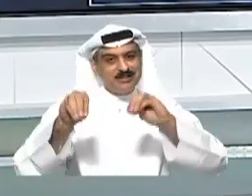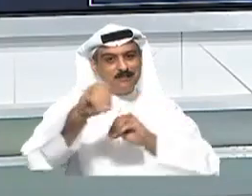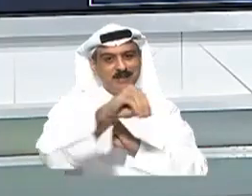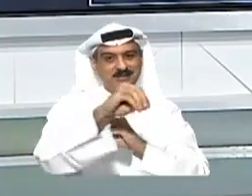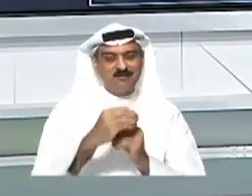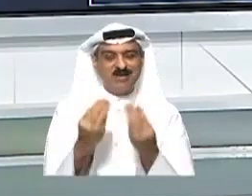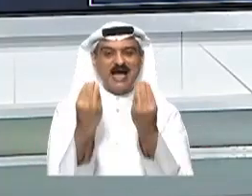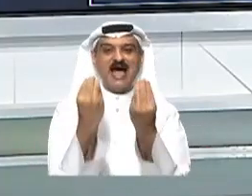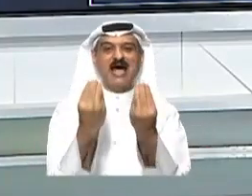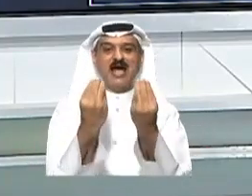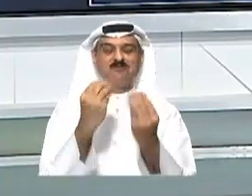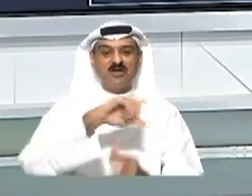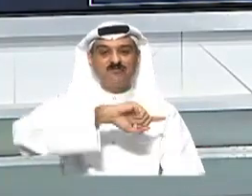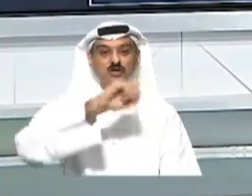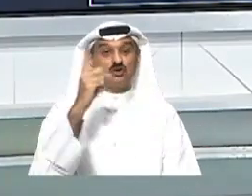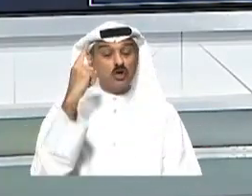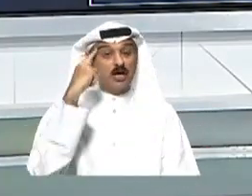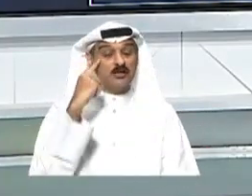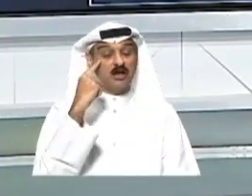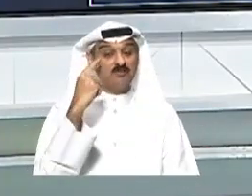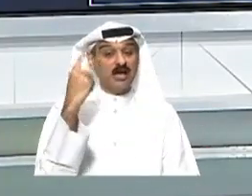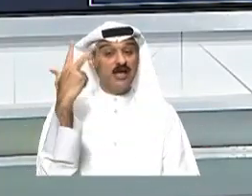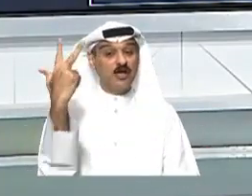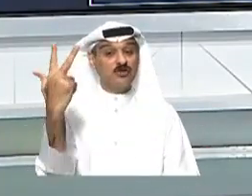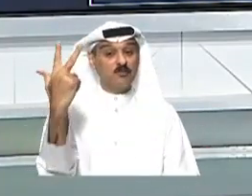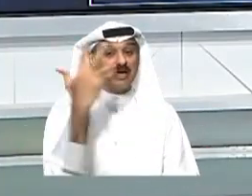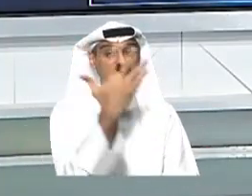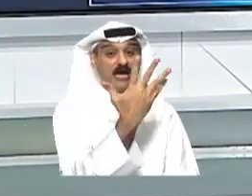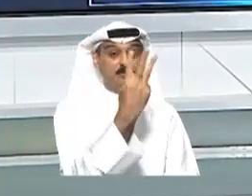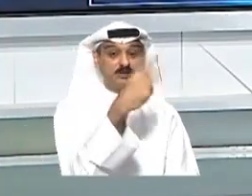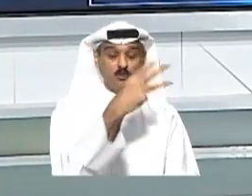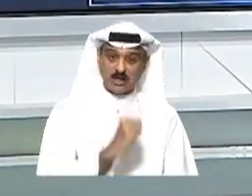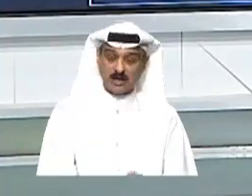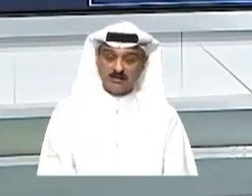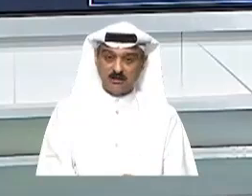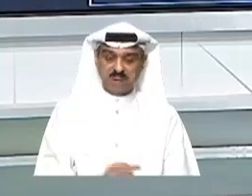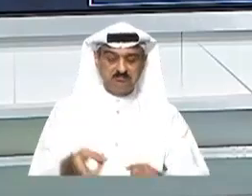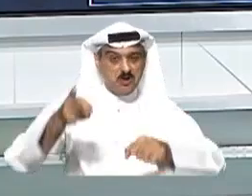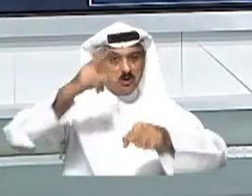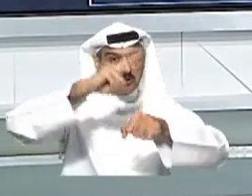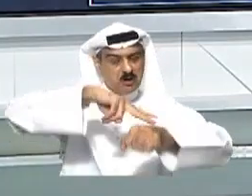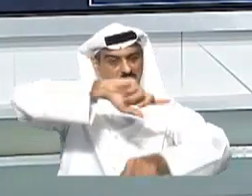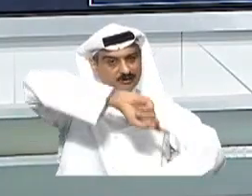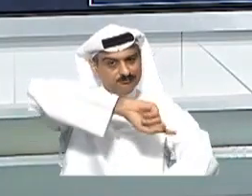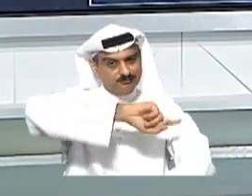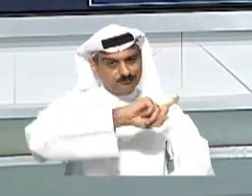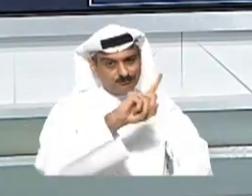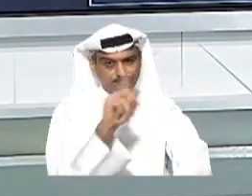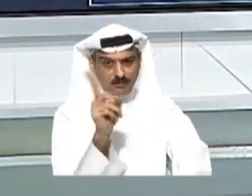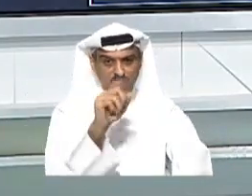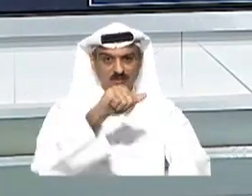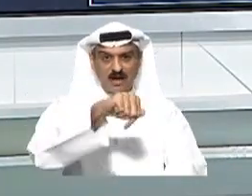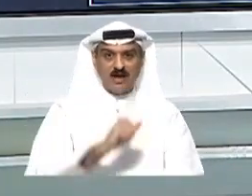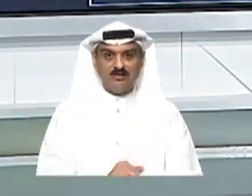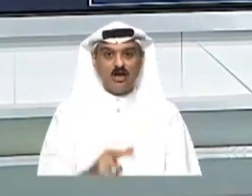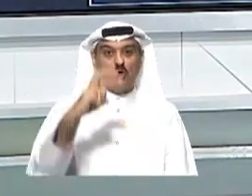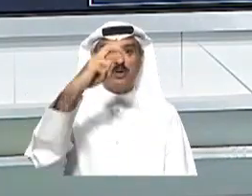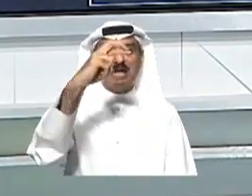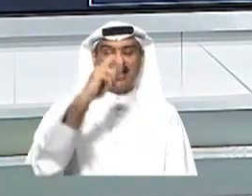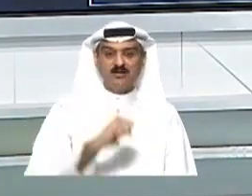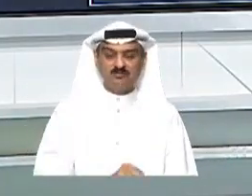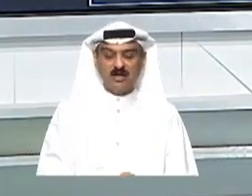إلى معتدل السرعة في يوم السبت 8 إلى 35، لكن قد يعود إلى نشاطه مرة ثانية على فترات خلال يوم